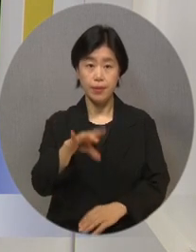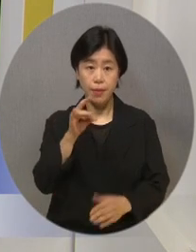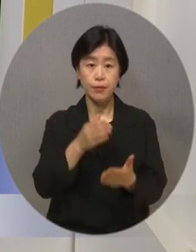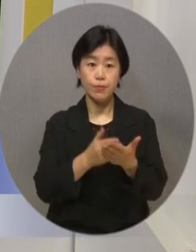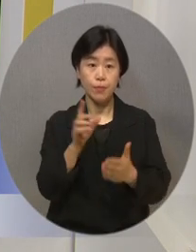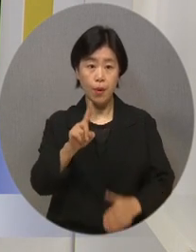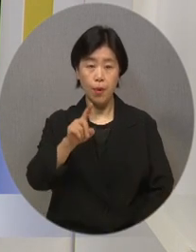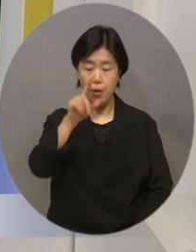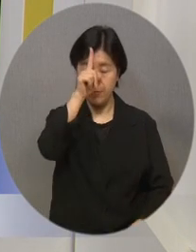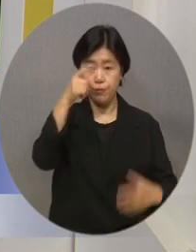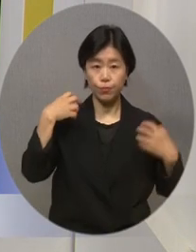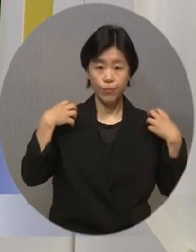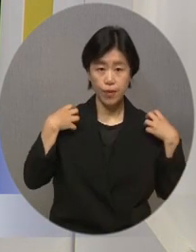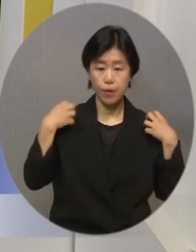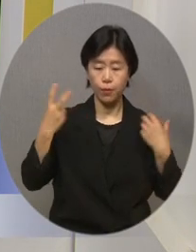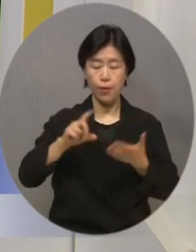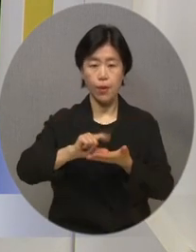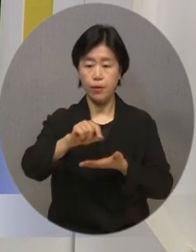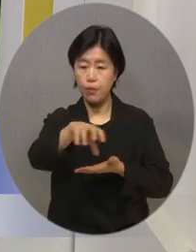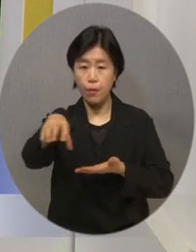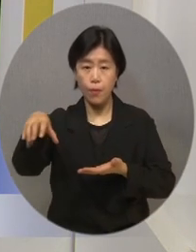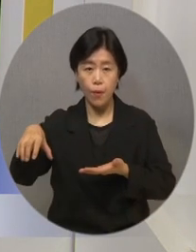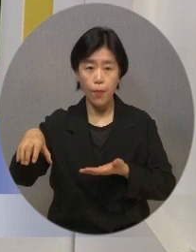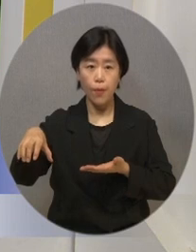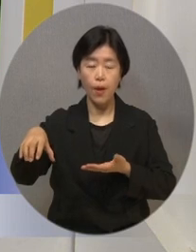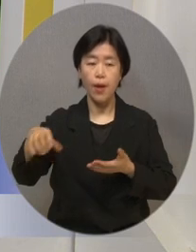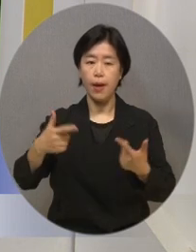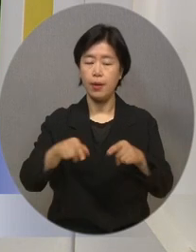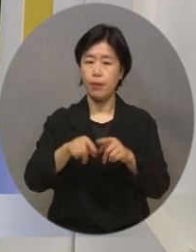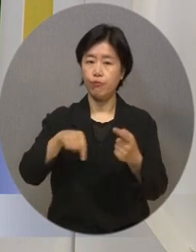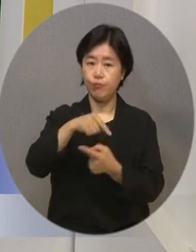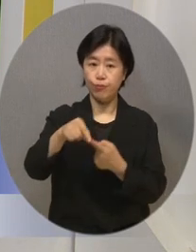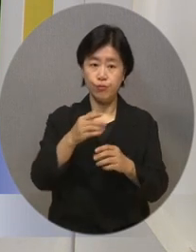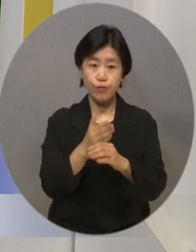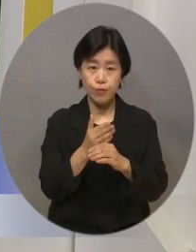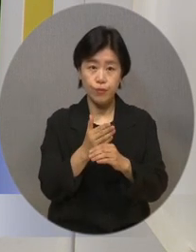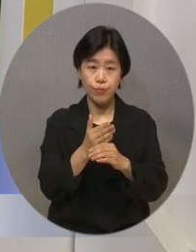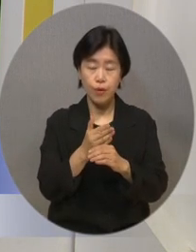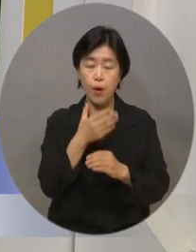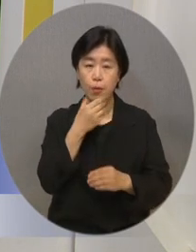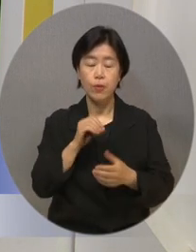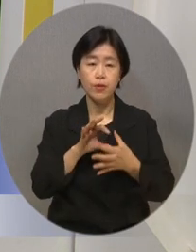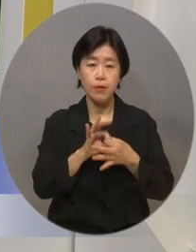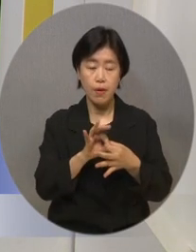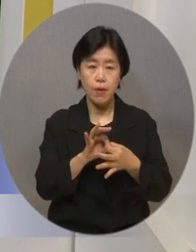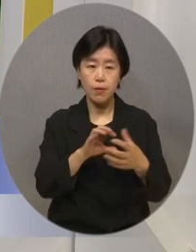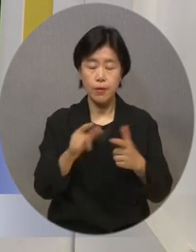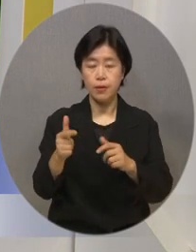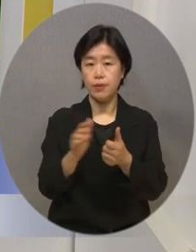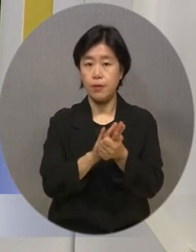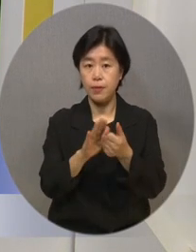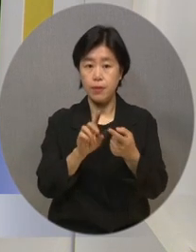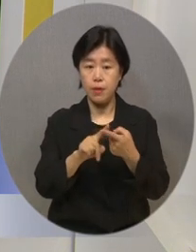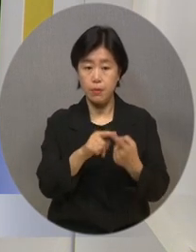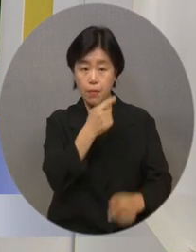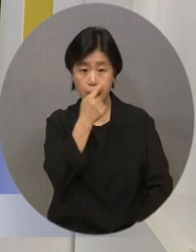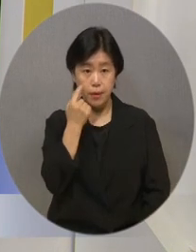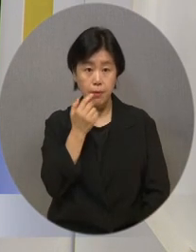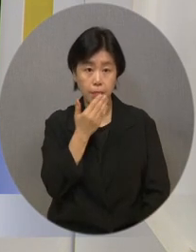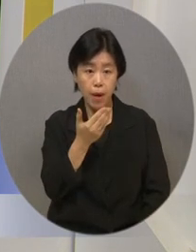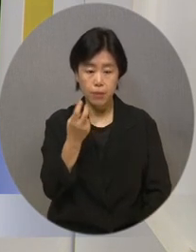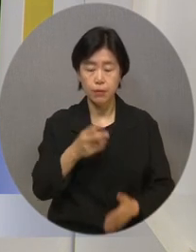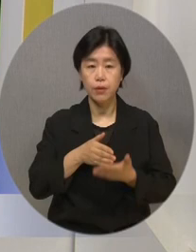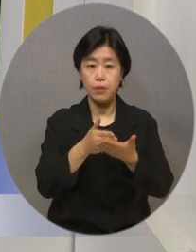중앙부처와 각 지자체에서 시행하고 있는 복지 서비스를이 한 번에 확인하고 신청할 수 있도록 개발된